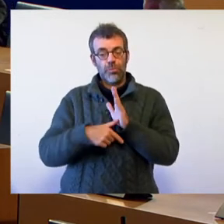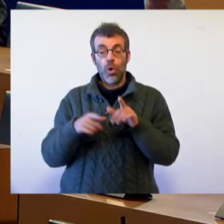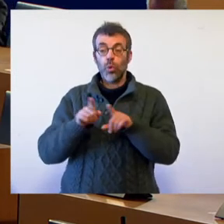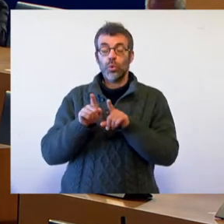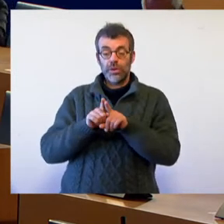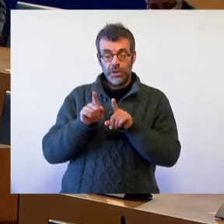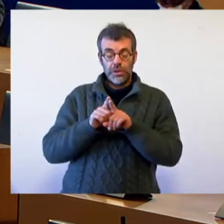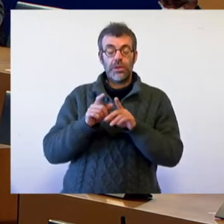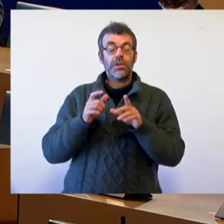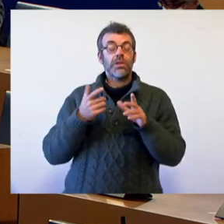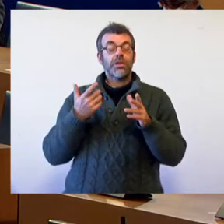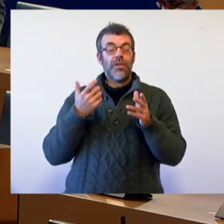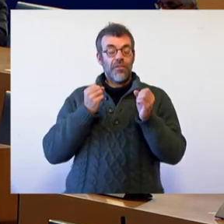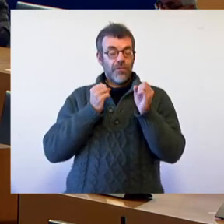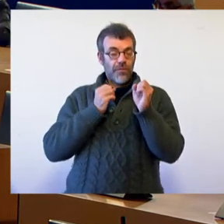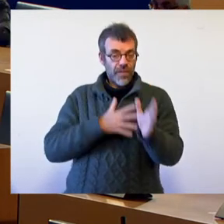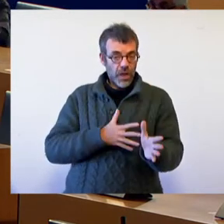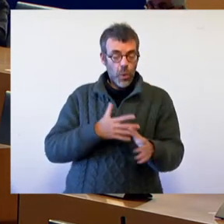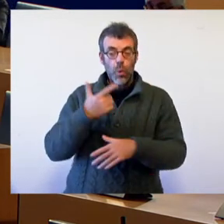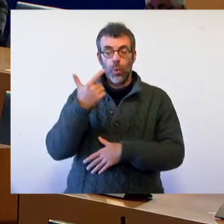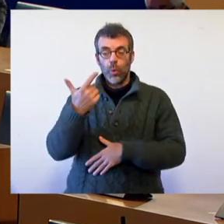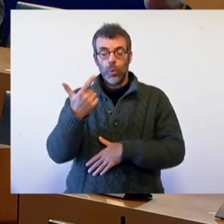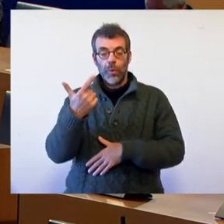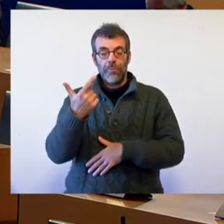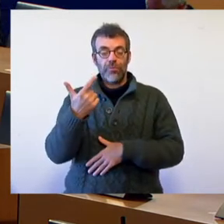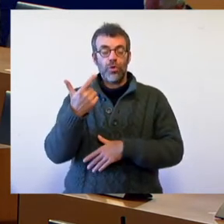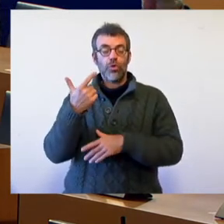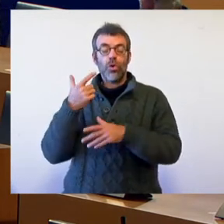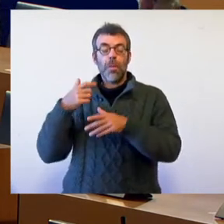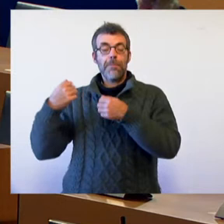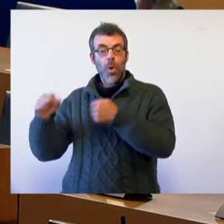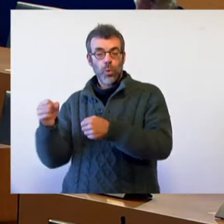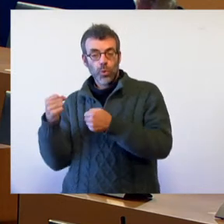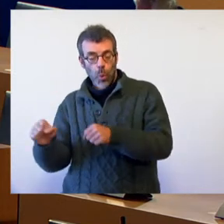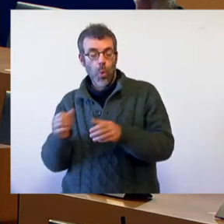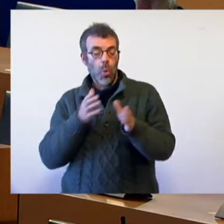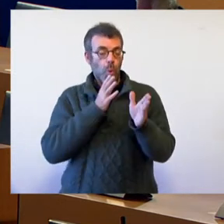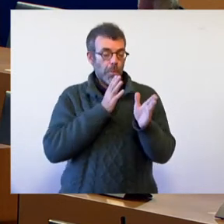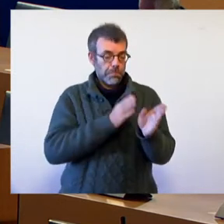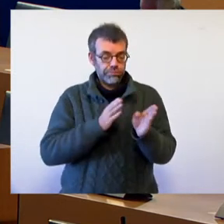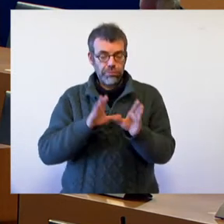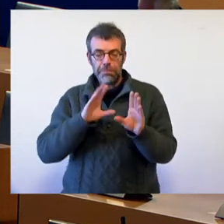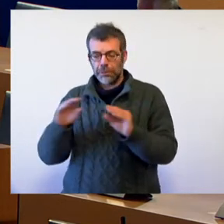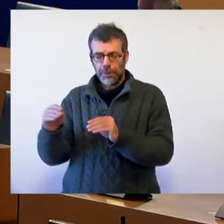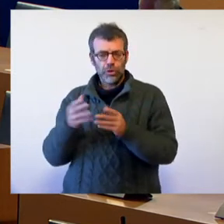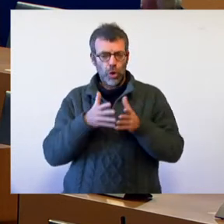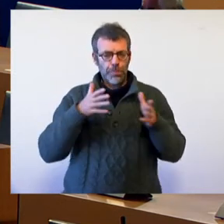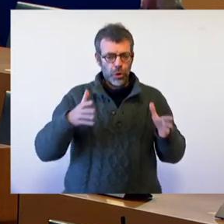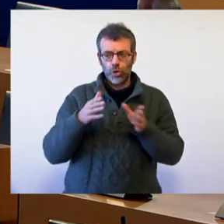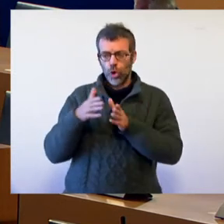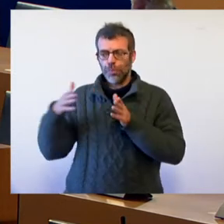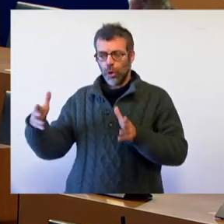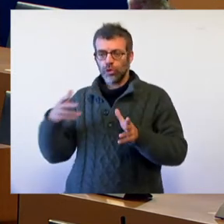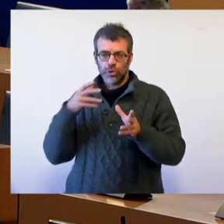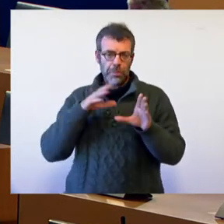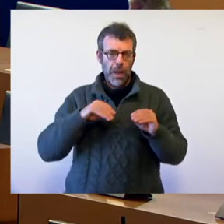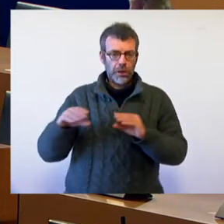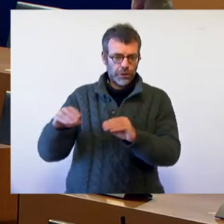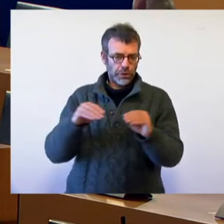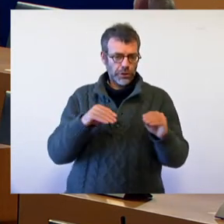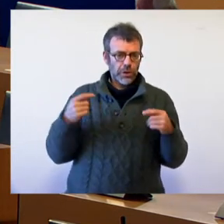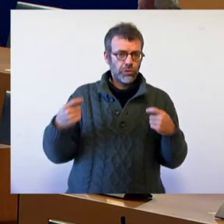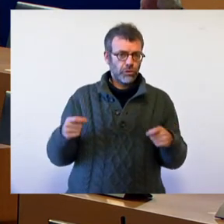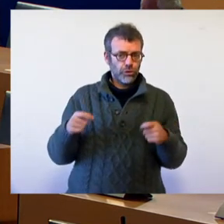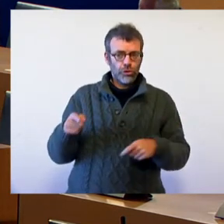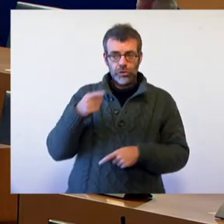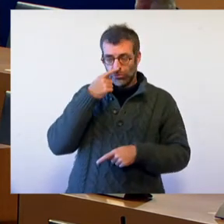roues motorisées. Nous allons en profiter aussi pour augmenter le nombre de places dédiées aux deux roues motorisées pour leur permettre aussi